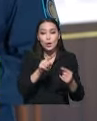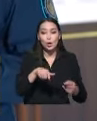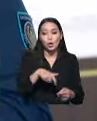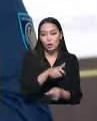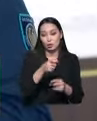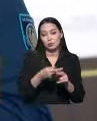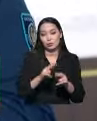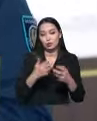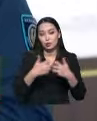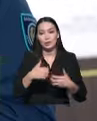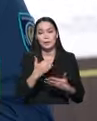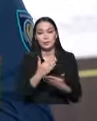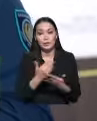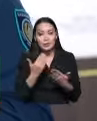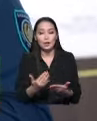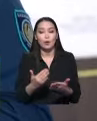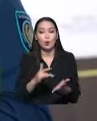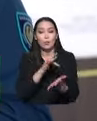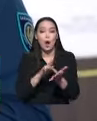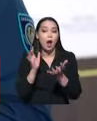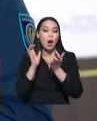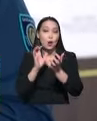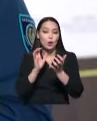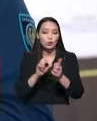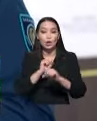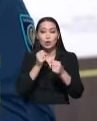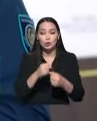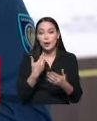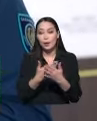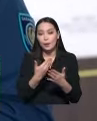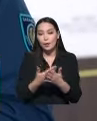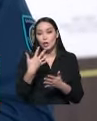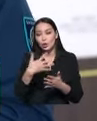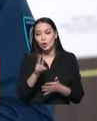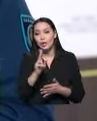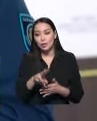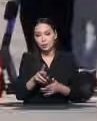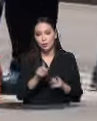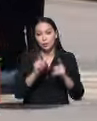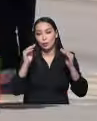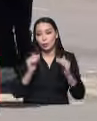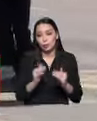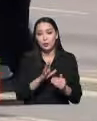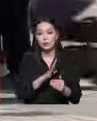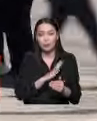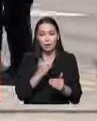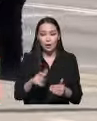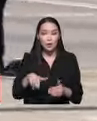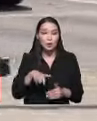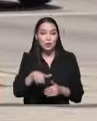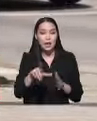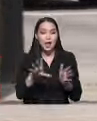болып есептеледі. Сонымен қатар елді мекенде автобустардың жылдамдығын сағатына 50 км-ге дейін төмендеттік. Тротуарларда